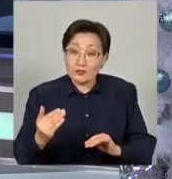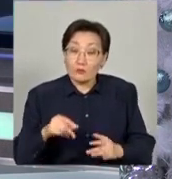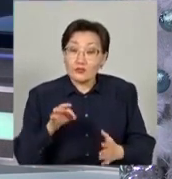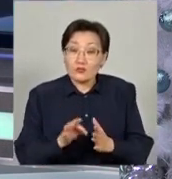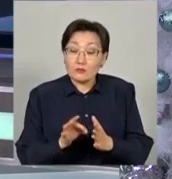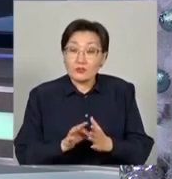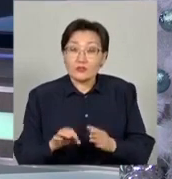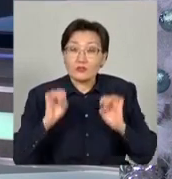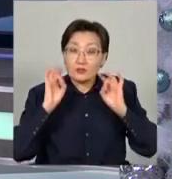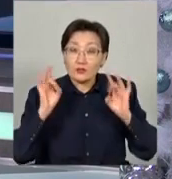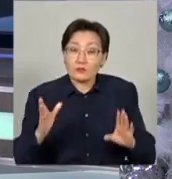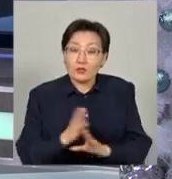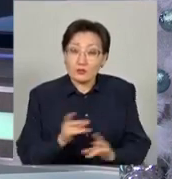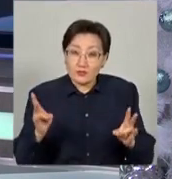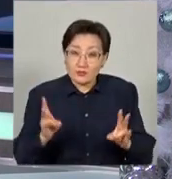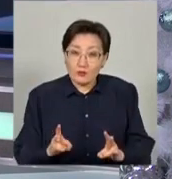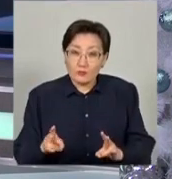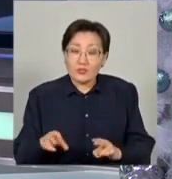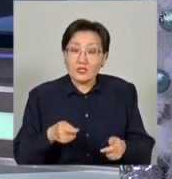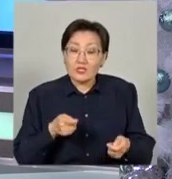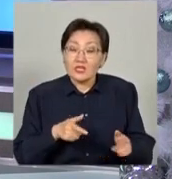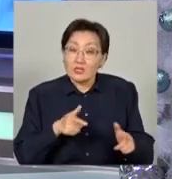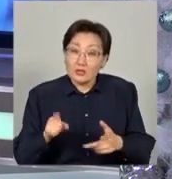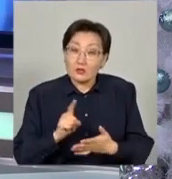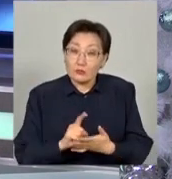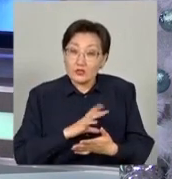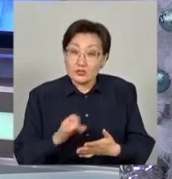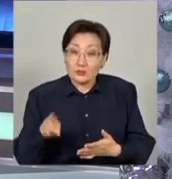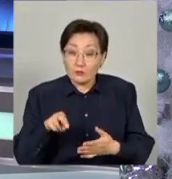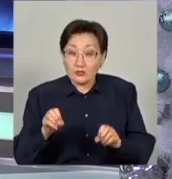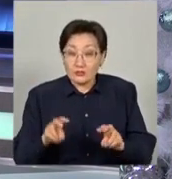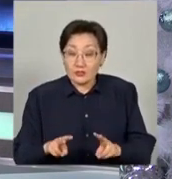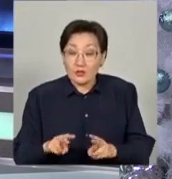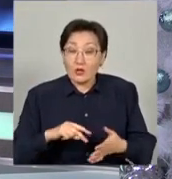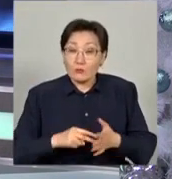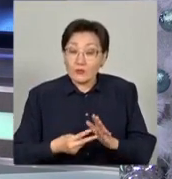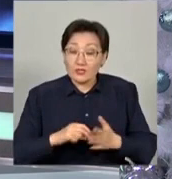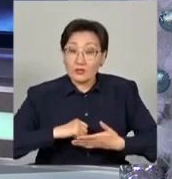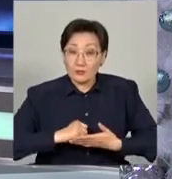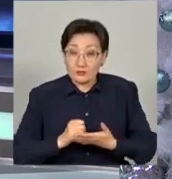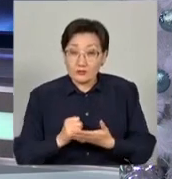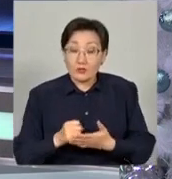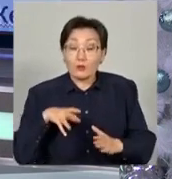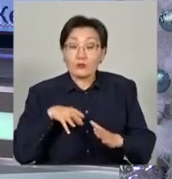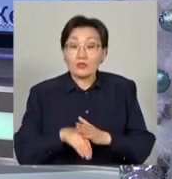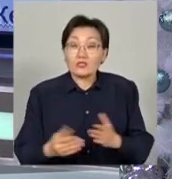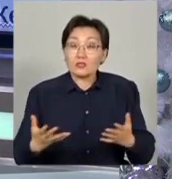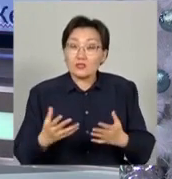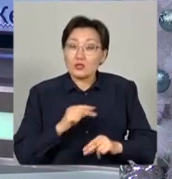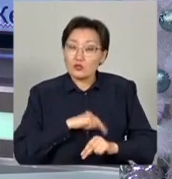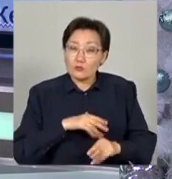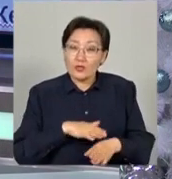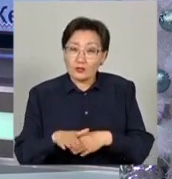мақсат тосыннан болатын табиғат апатына барынша дайын болу. Оған қоса арнайы жол картасы қабылданған. Оның аясында қандай